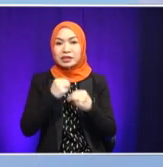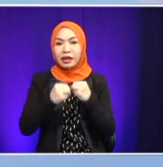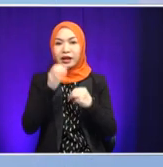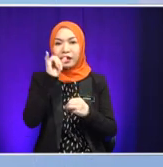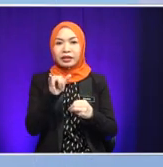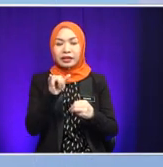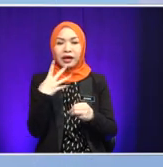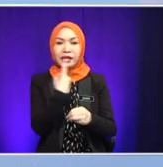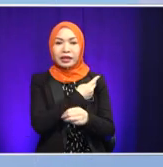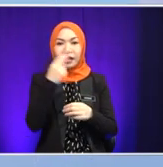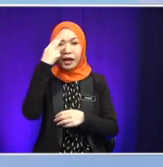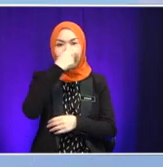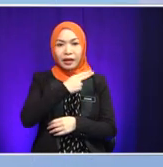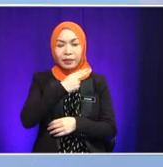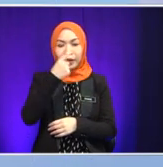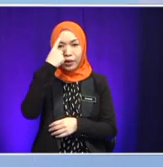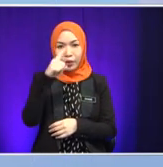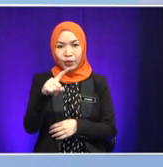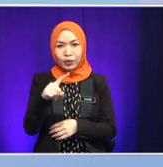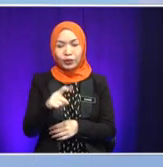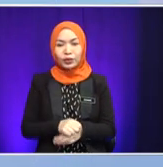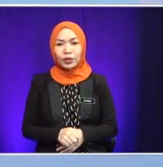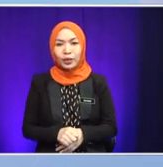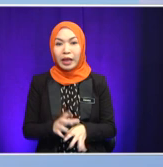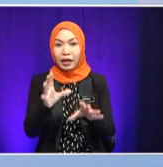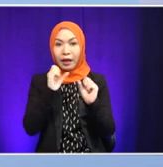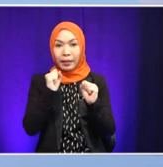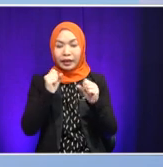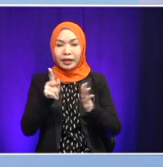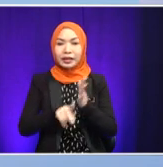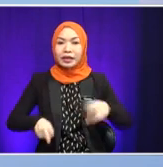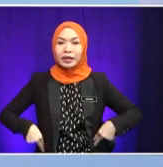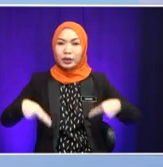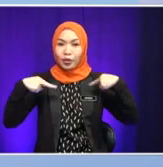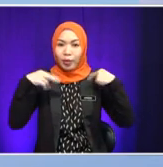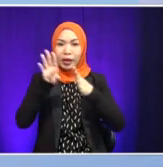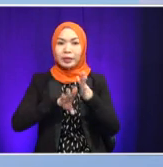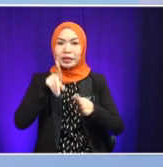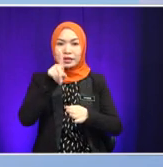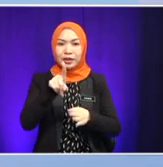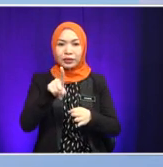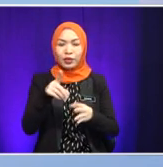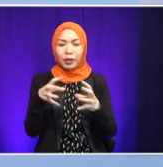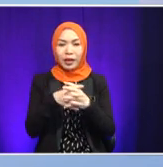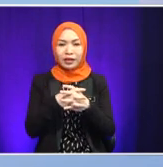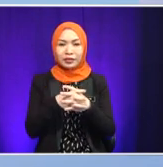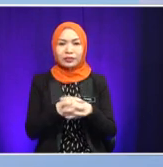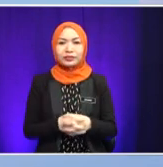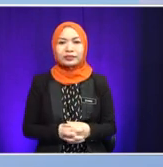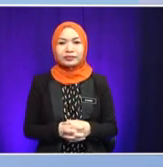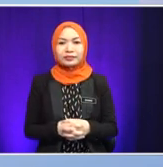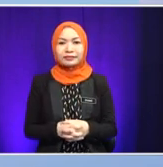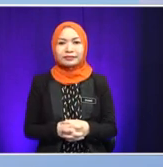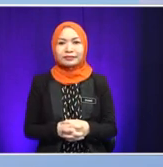akan dihadapi dalam untuk mewujudkan kehidupan Bersatu padu yaitu contohnya pemisahan tempat kediamannya